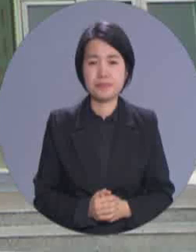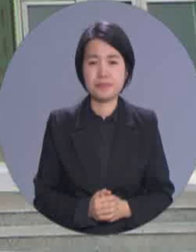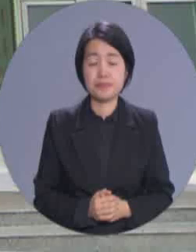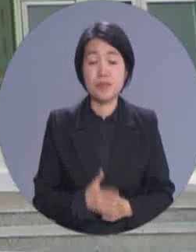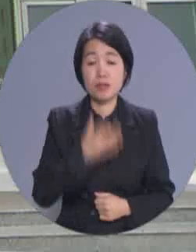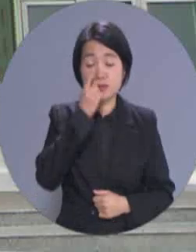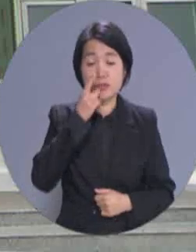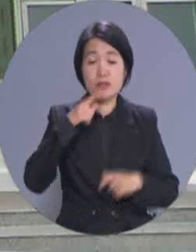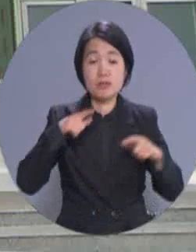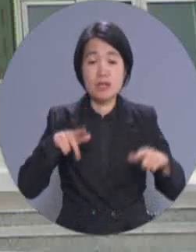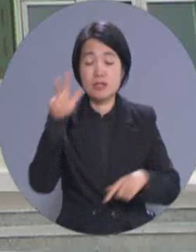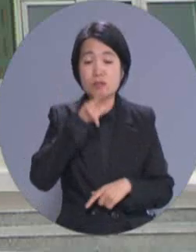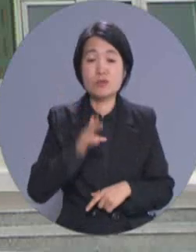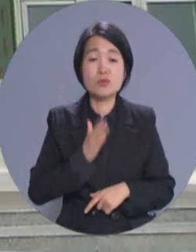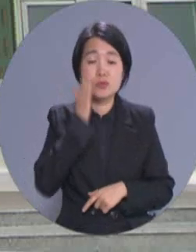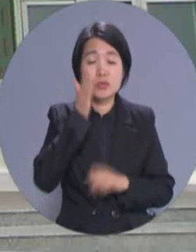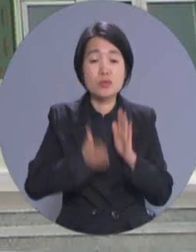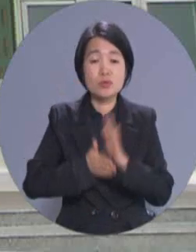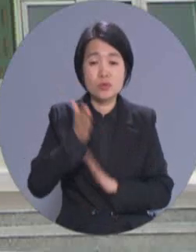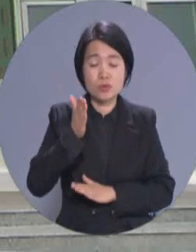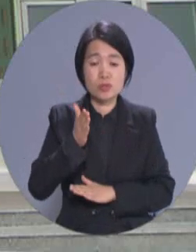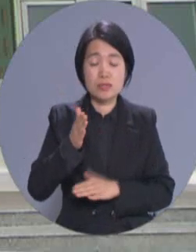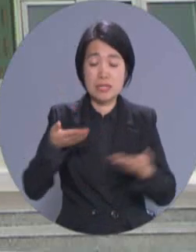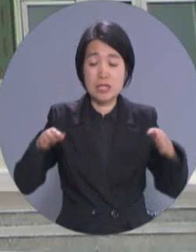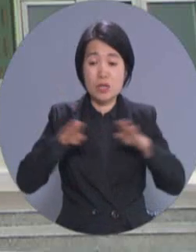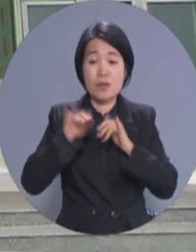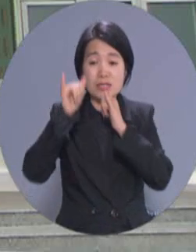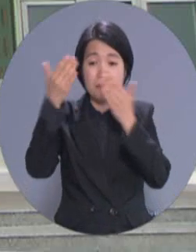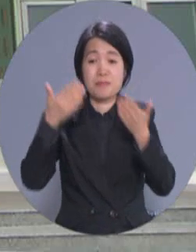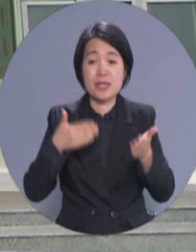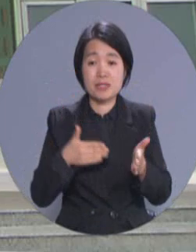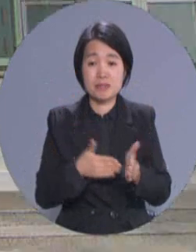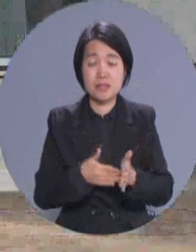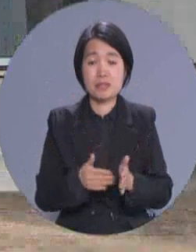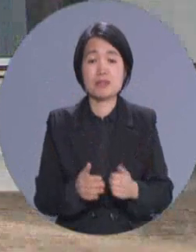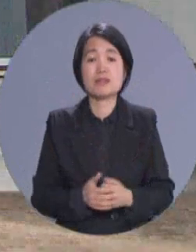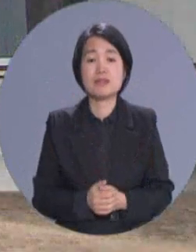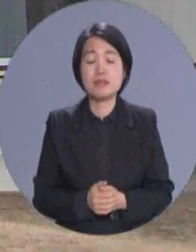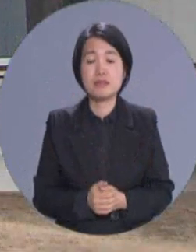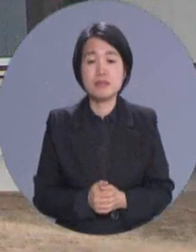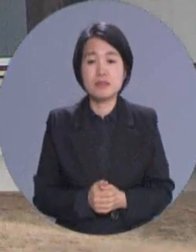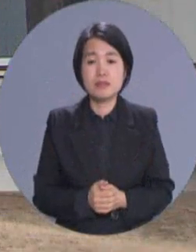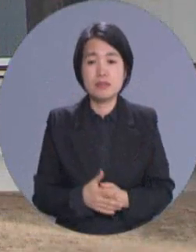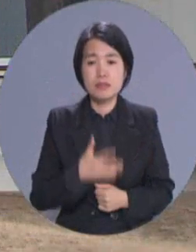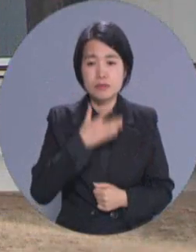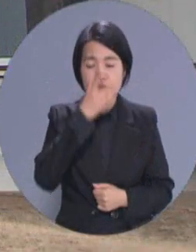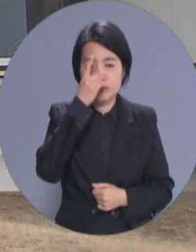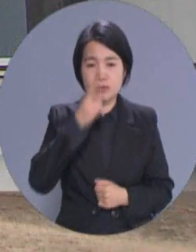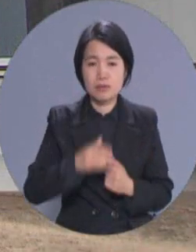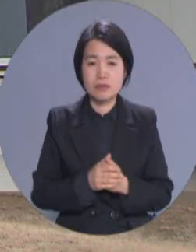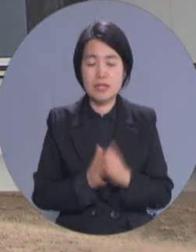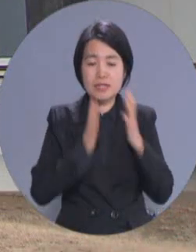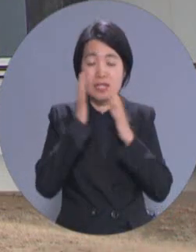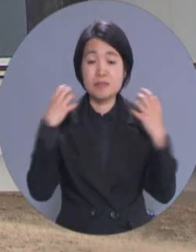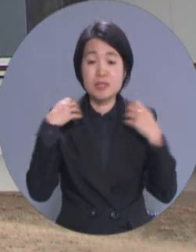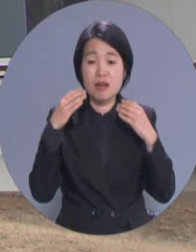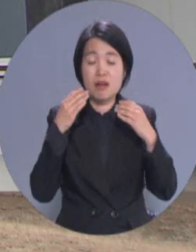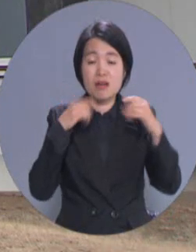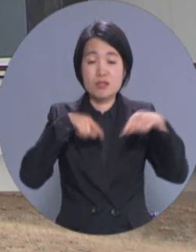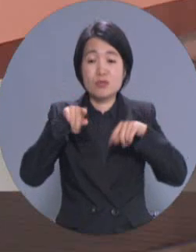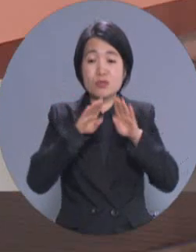순천시가 전국 녹색도시 우수 기관상을 수상했습니다 순천시는 산림 청주관